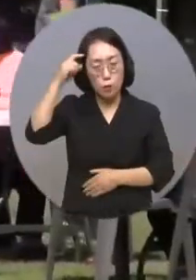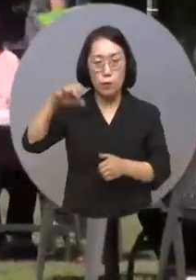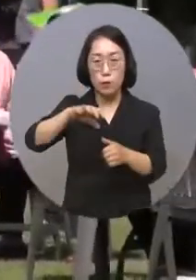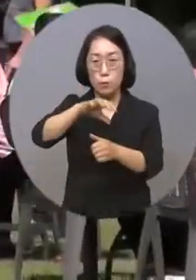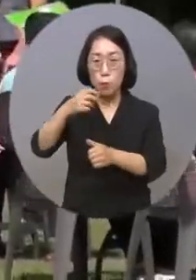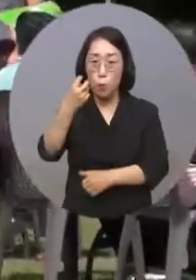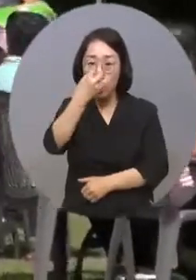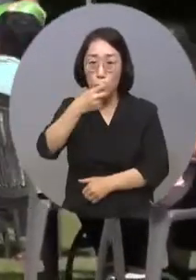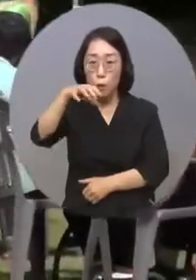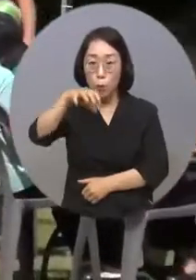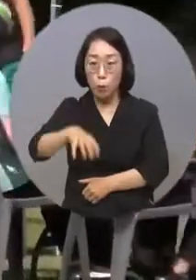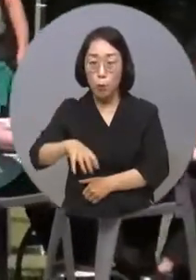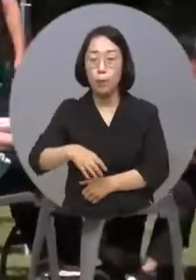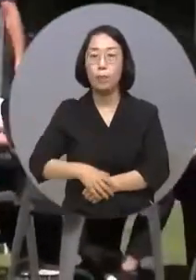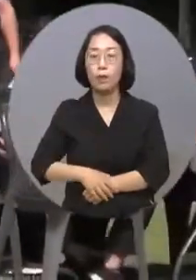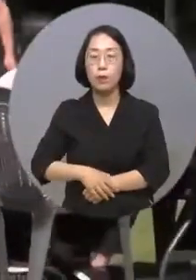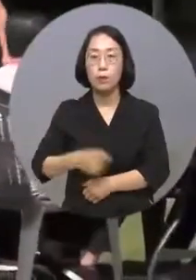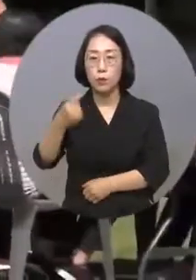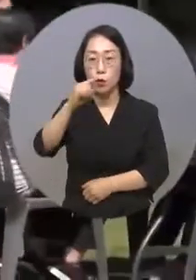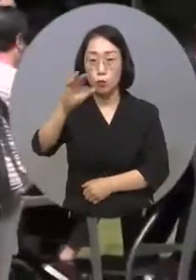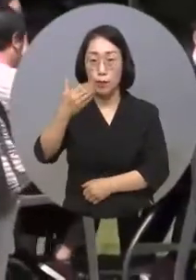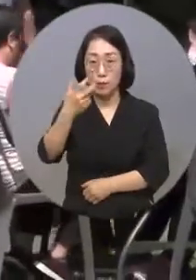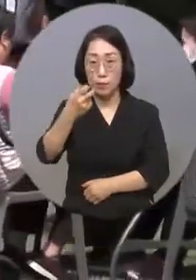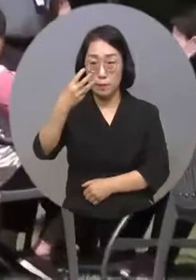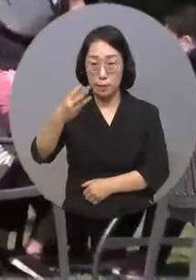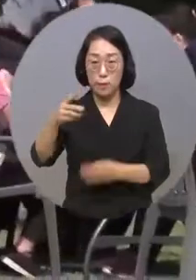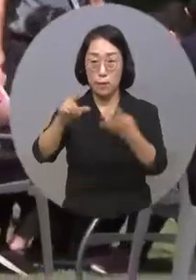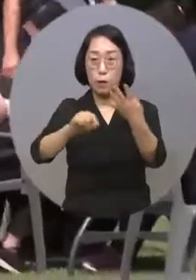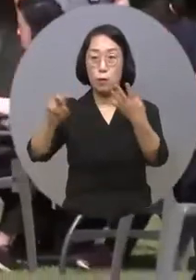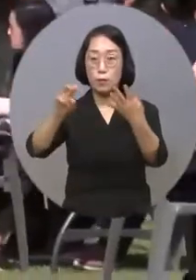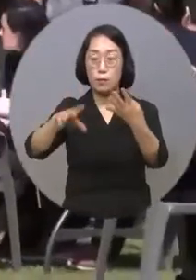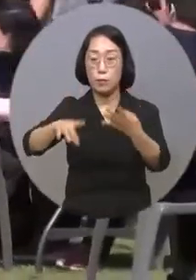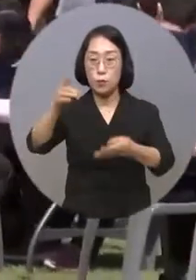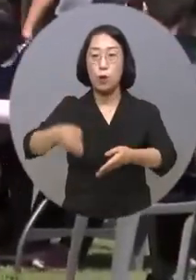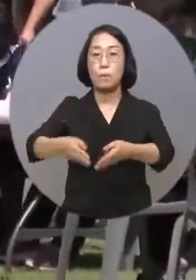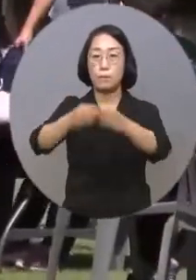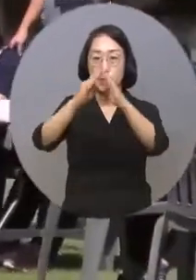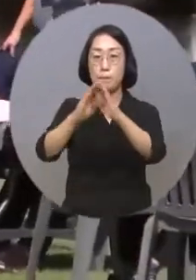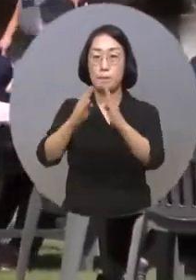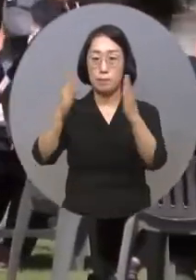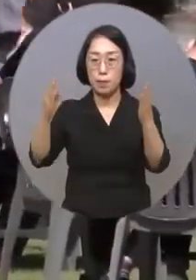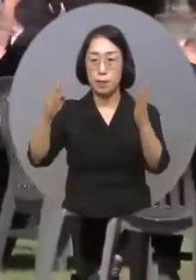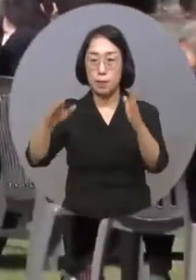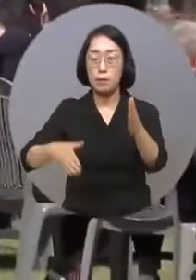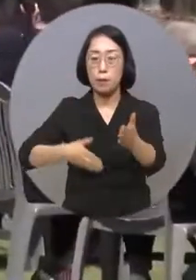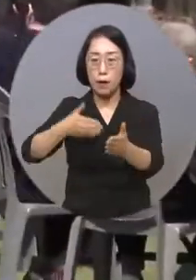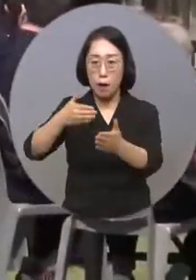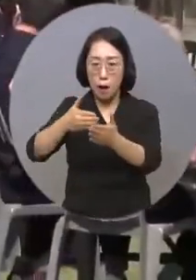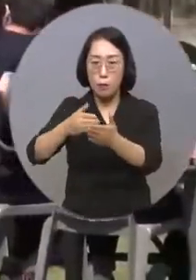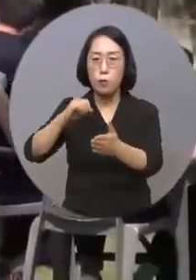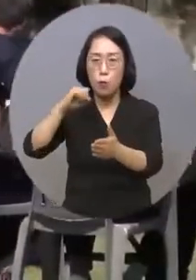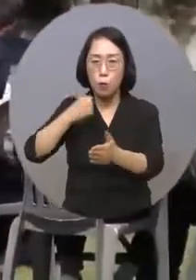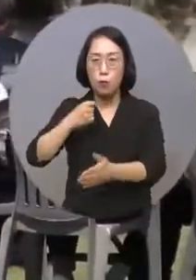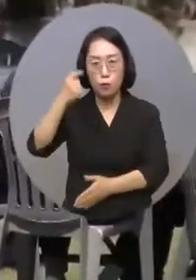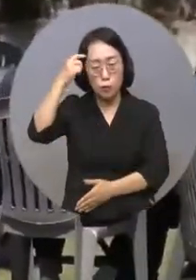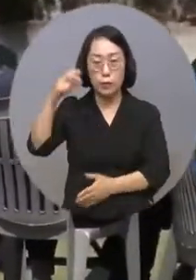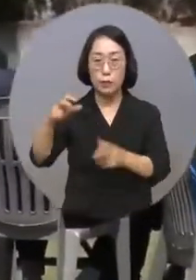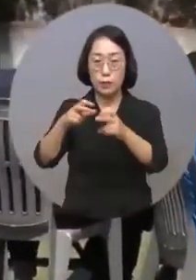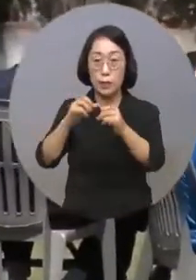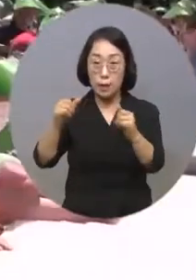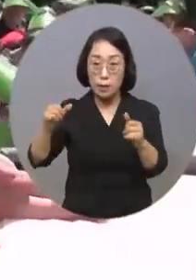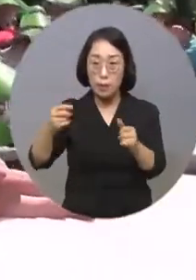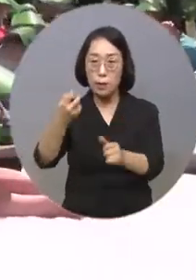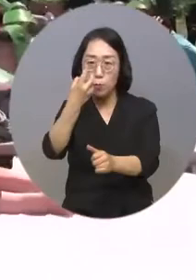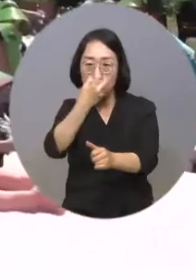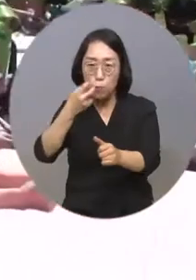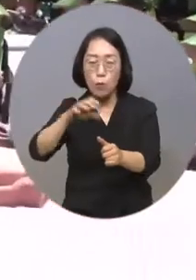정신요양시설인 파랑새 둥지는 1973년 4월 20일에 설립되어 현 시간까지 소외된 정신장애인들을 보살펴 오고